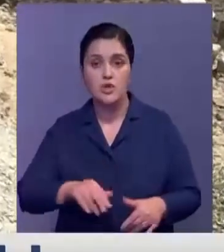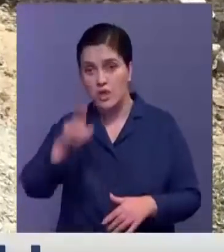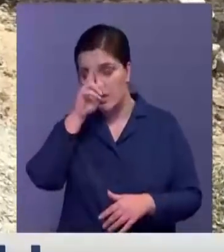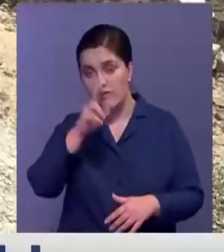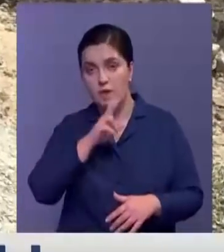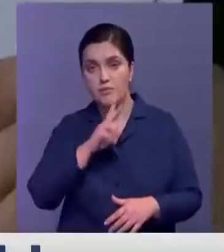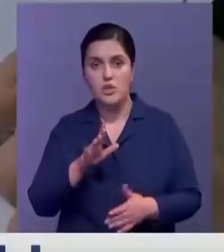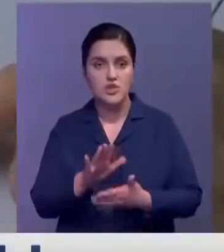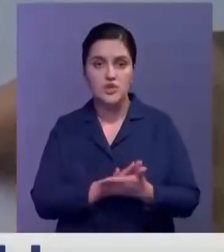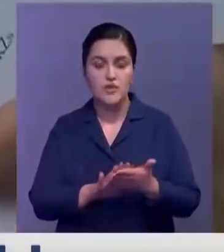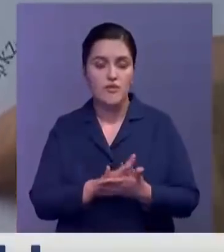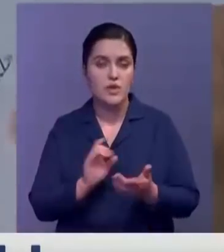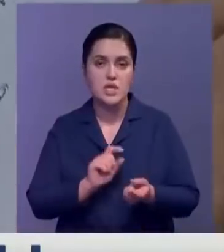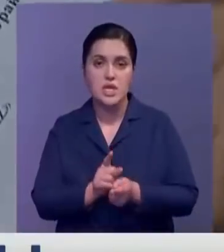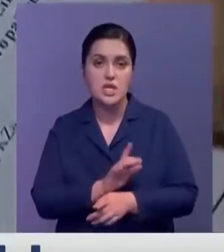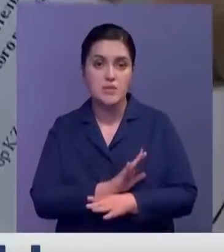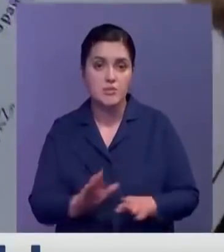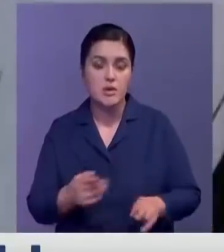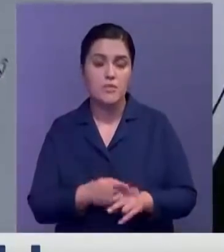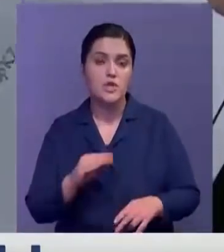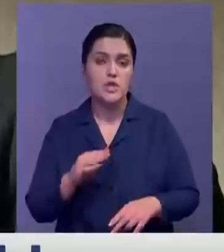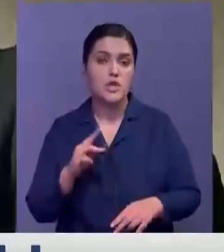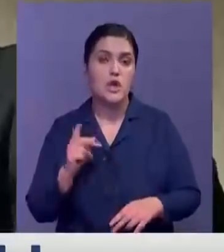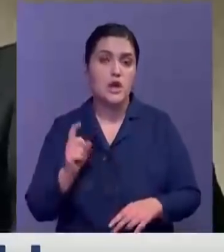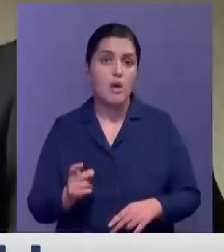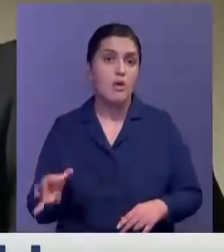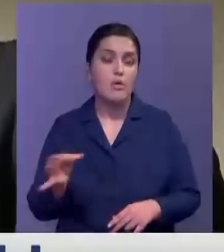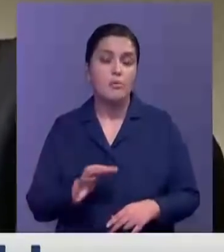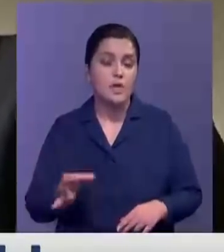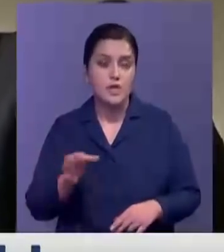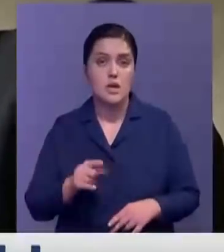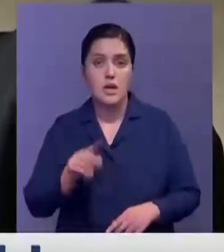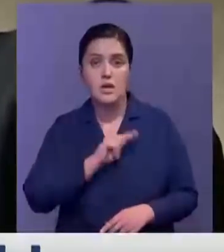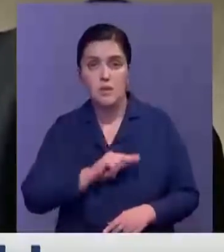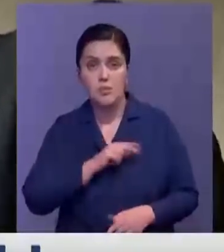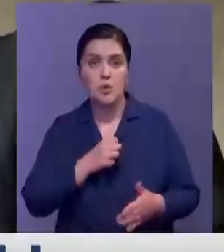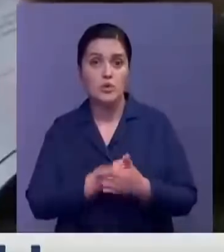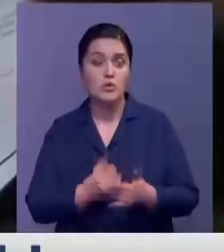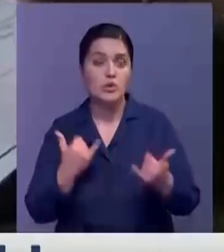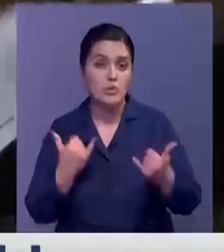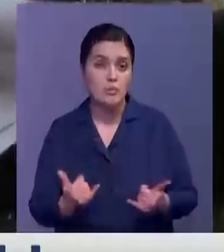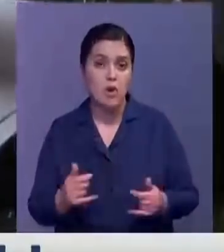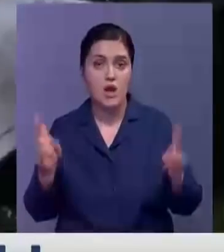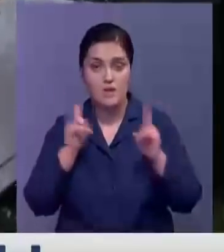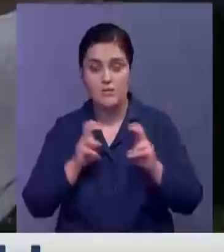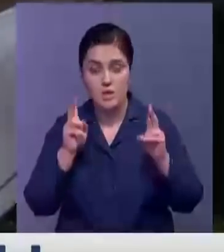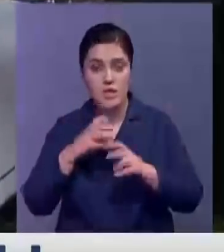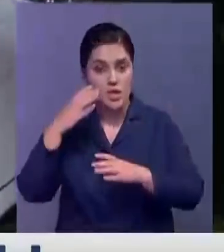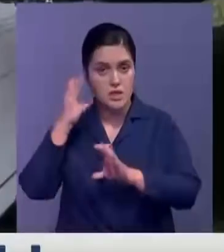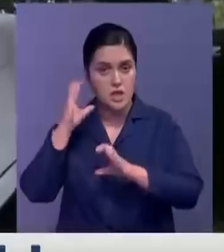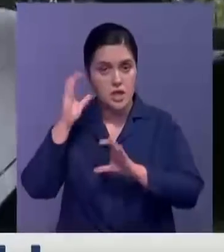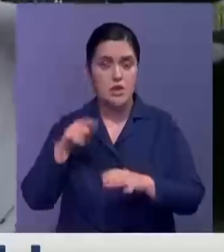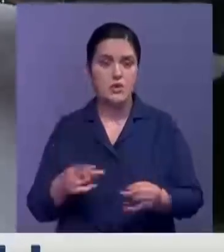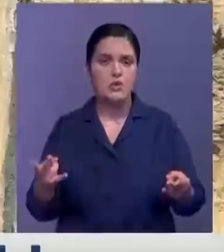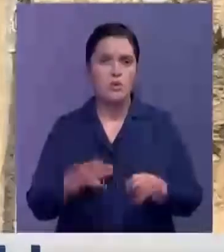2 месяца и ничего не изменилось. Управление ЖКХ области подтверждают, работы ведутся до сих пор. Экспертиза показала, что там